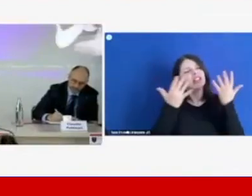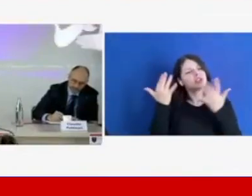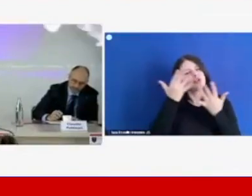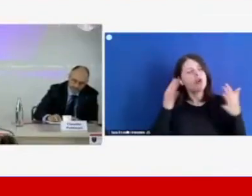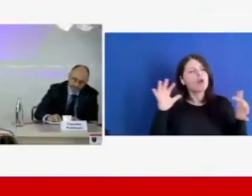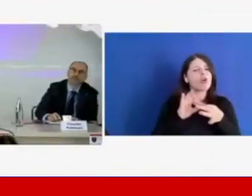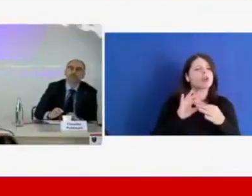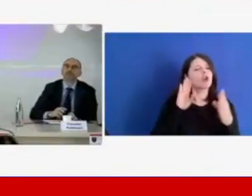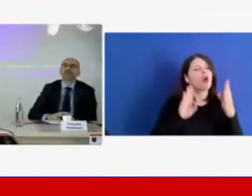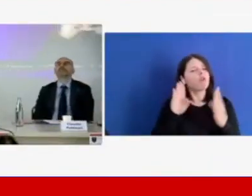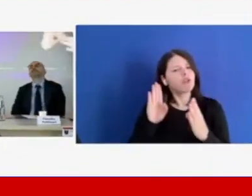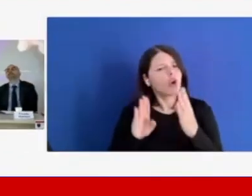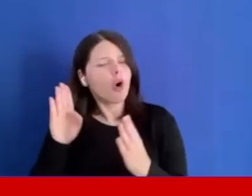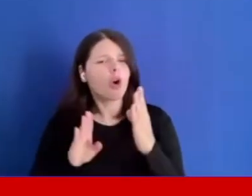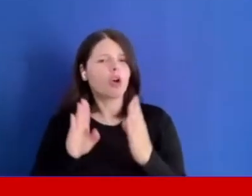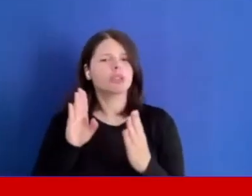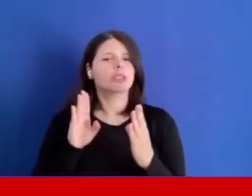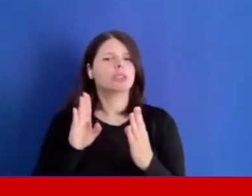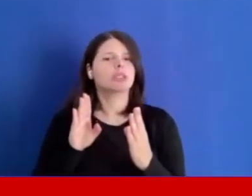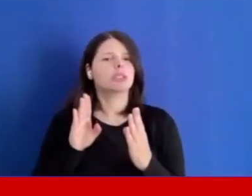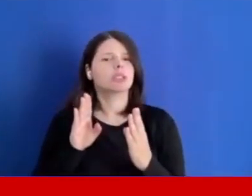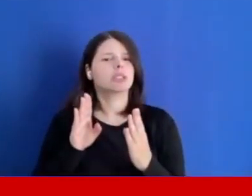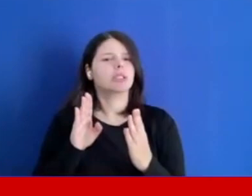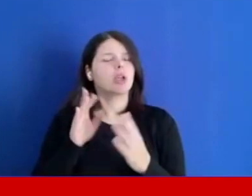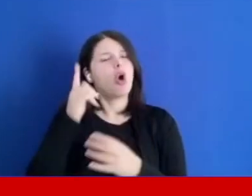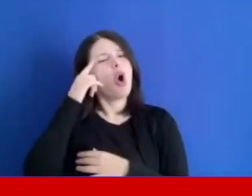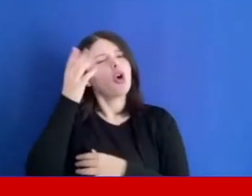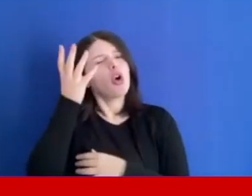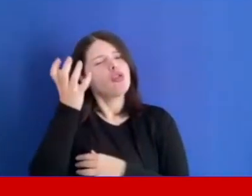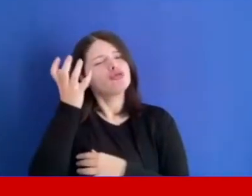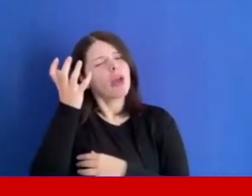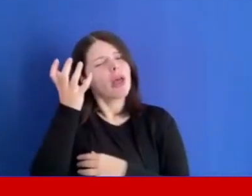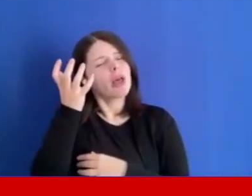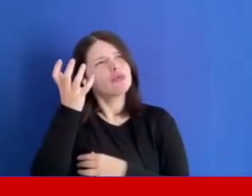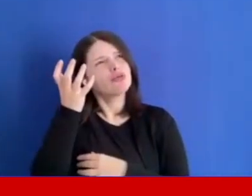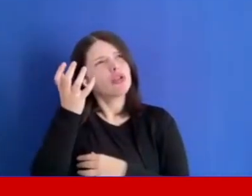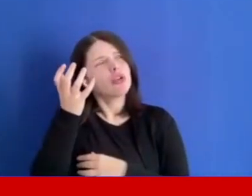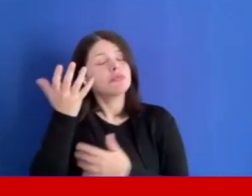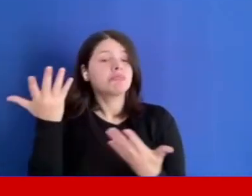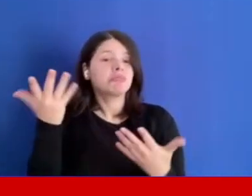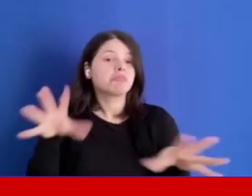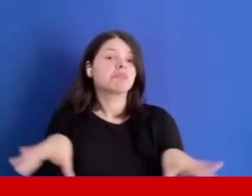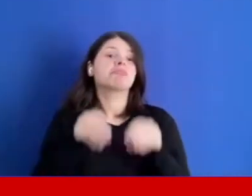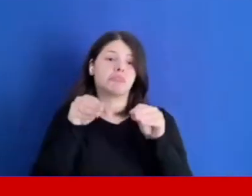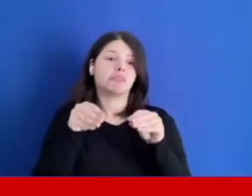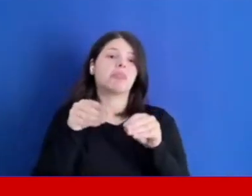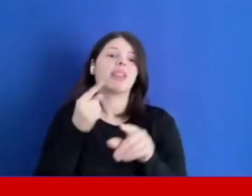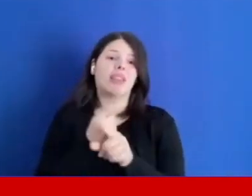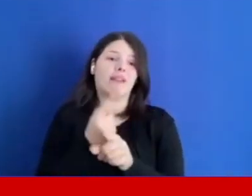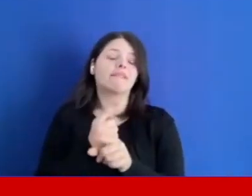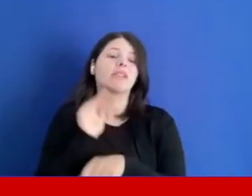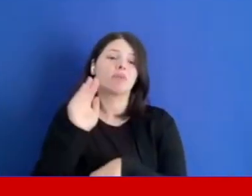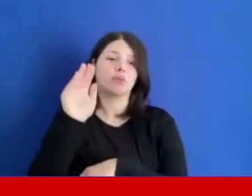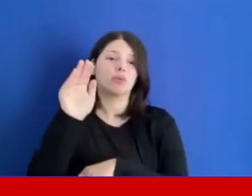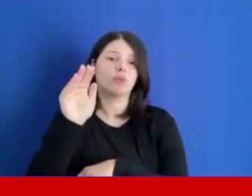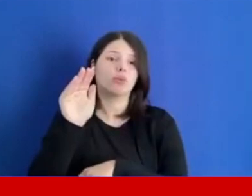confronti, e soprattutto con il concetto che secondo me un giorno dovremmo cominciare a parlare non di persone